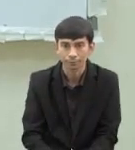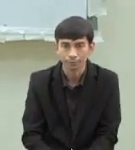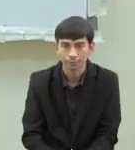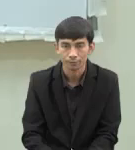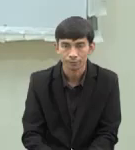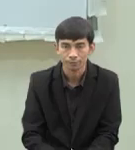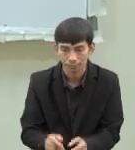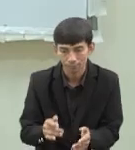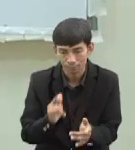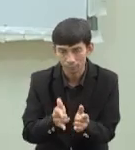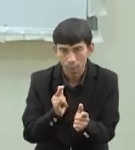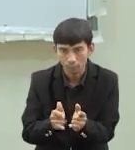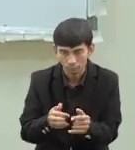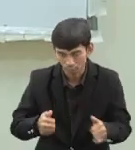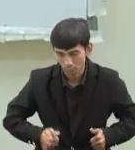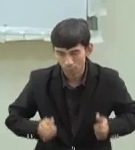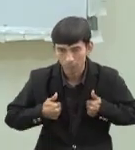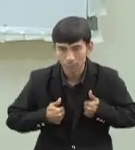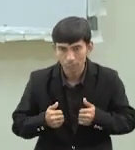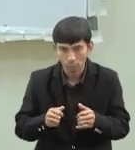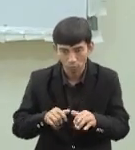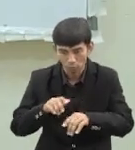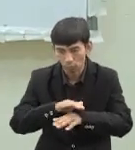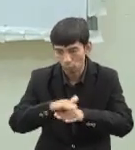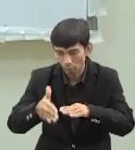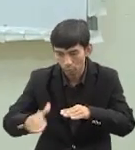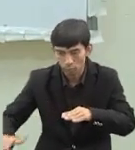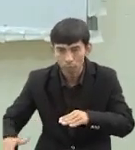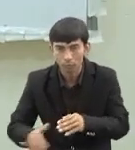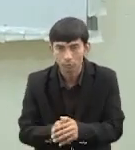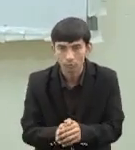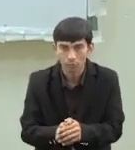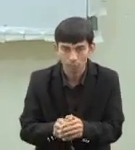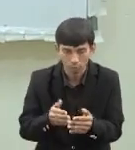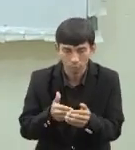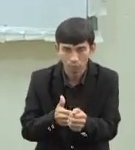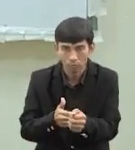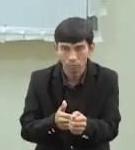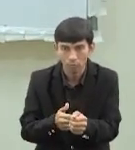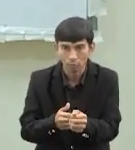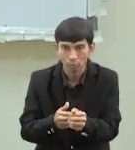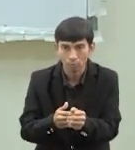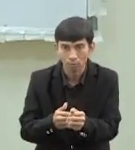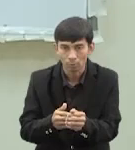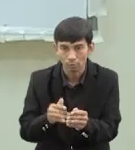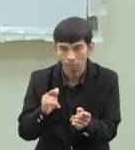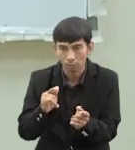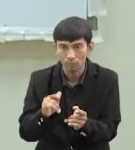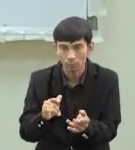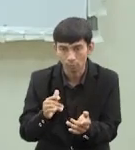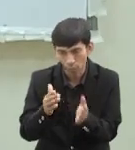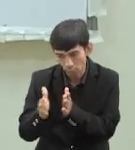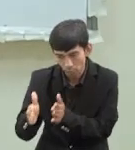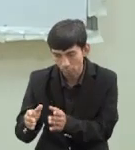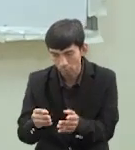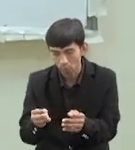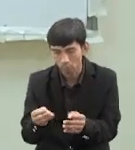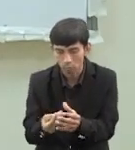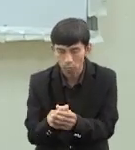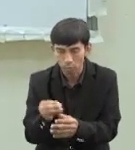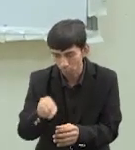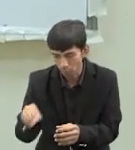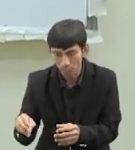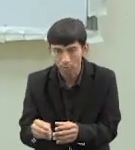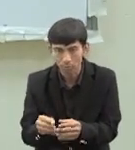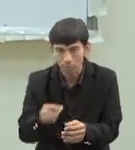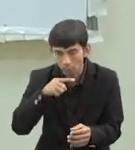Bọn bọn rùa nơ viên tùm niêm. Nôm khní bọn priếp bụi đồng nám. Bốt xâm